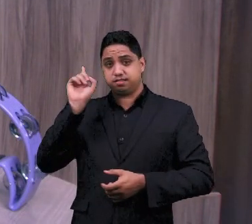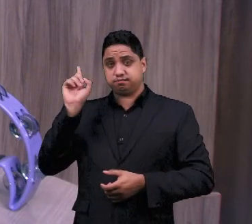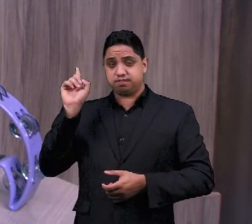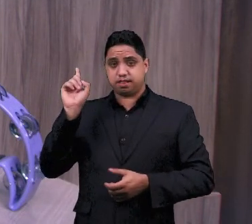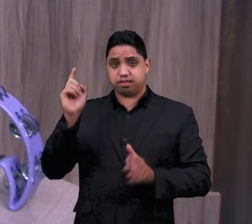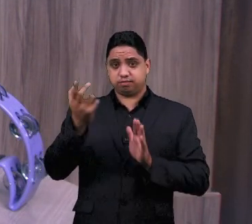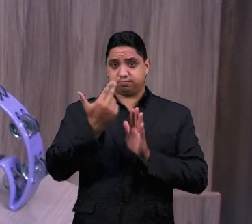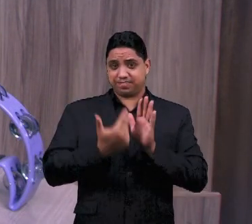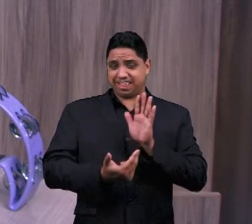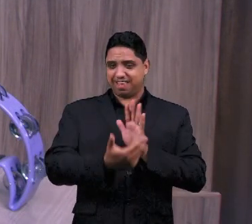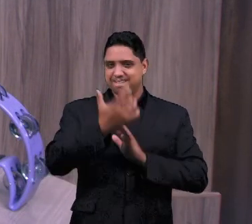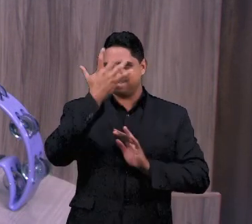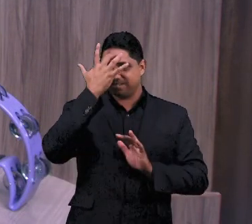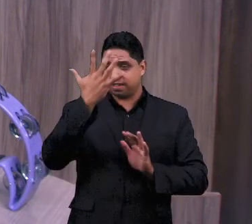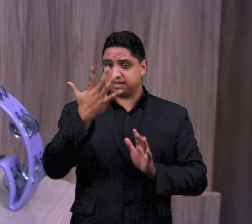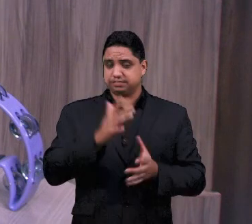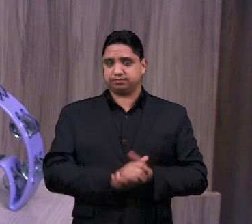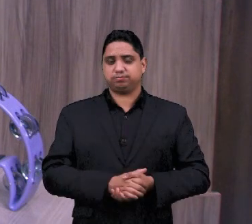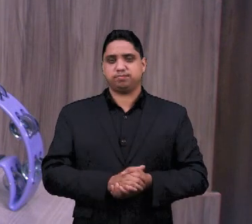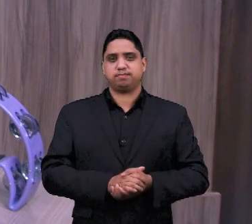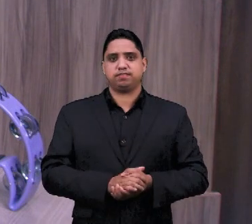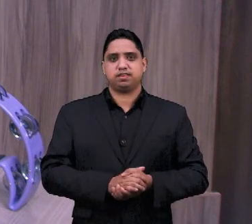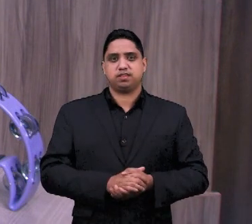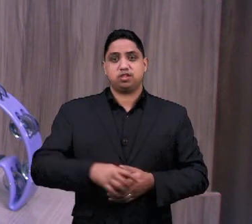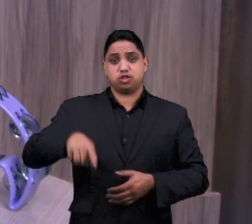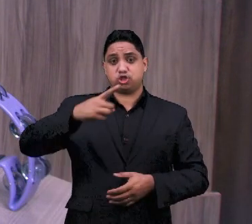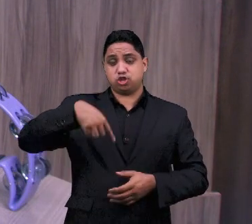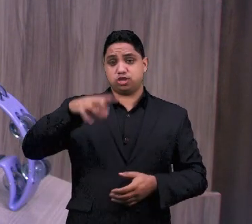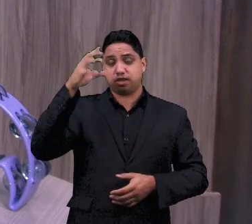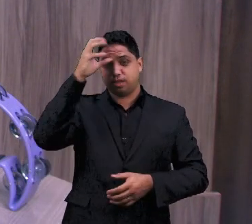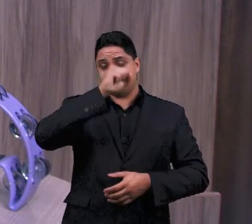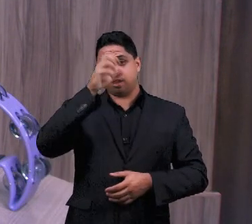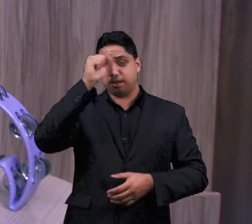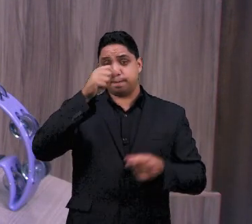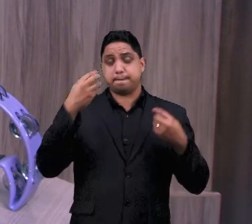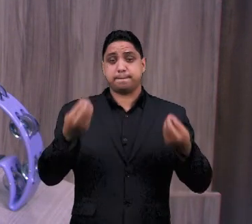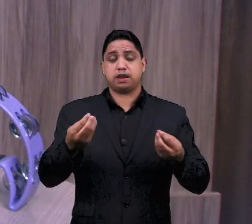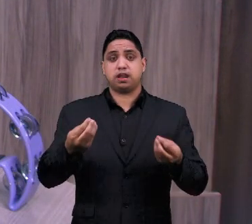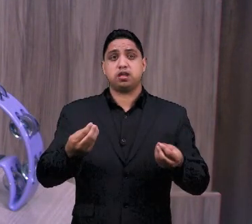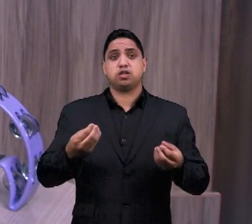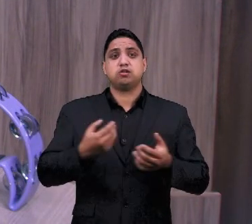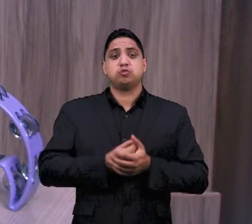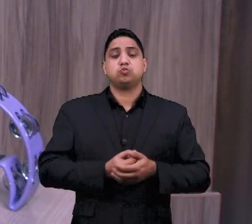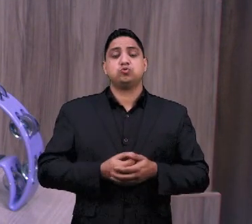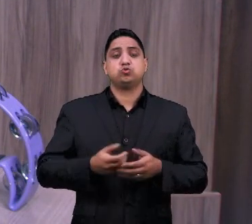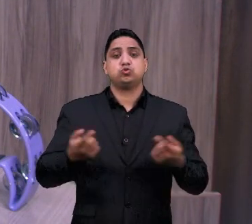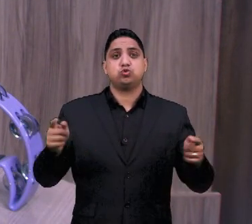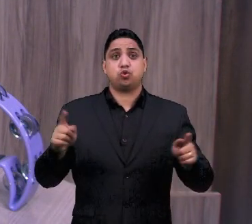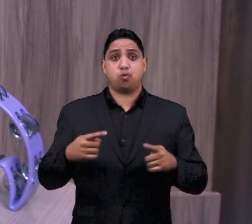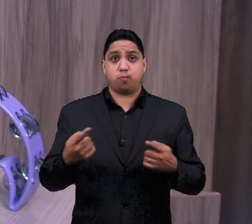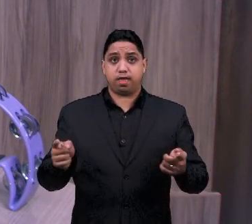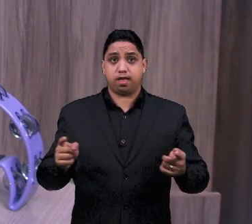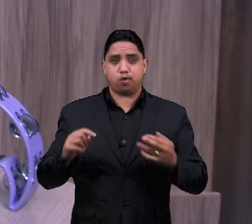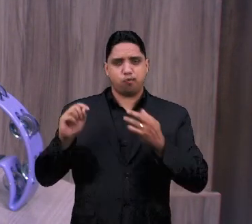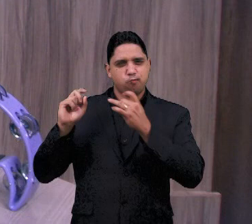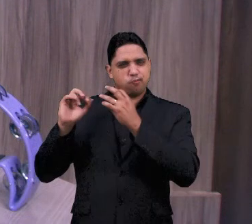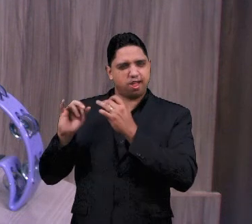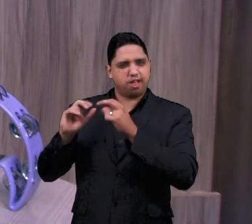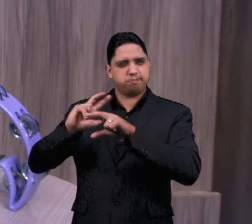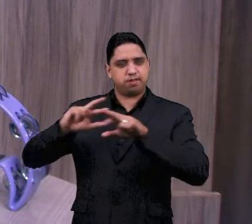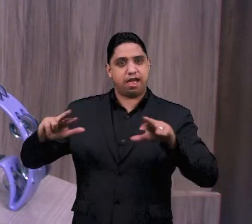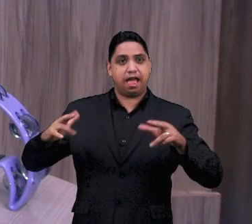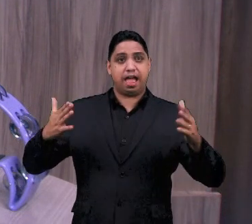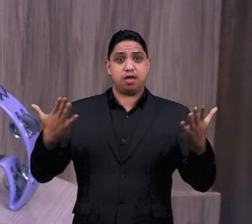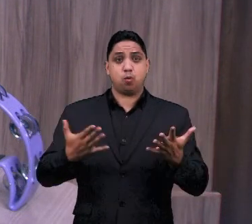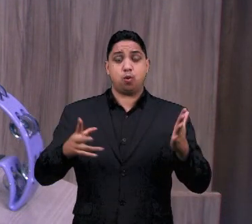Celle-ci est la partition simplifiée. Nous l'avons regardée pour les instruments de mélodie. Et